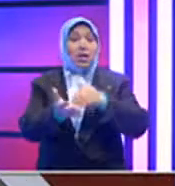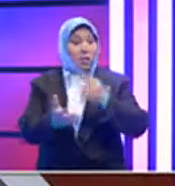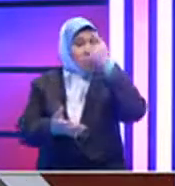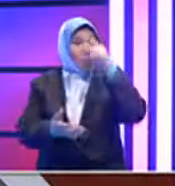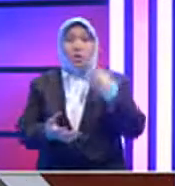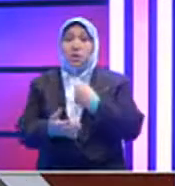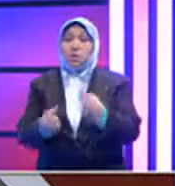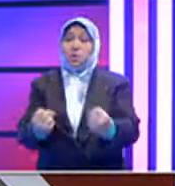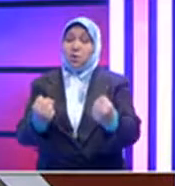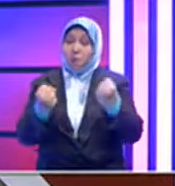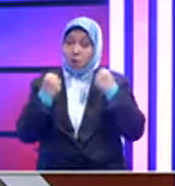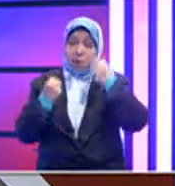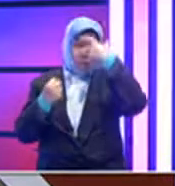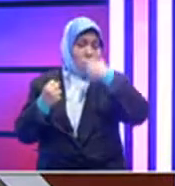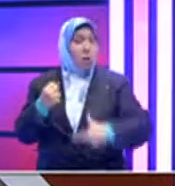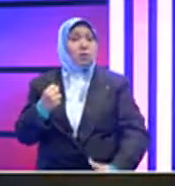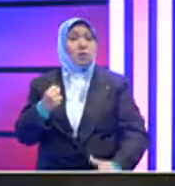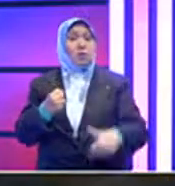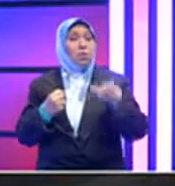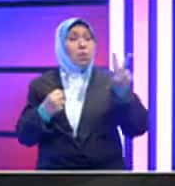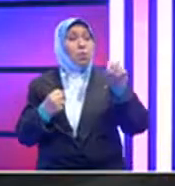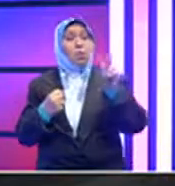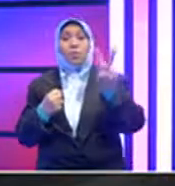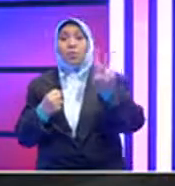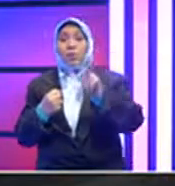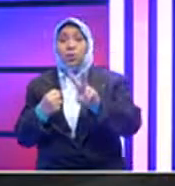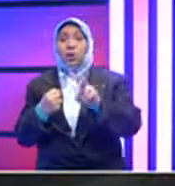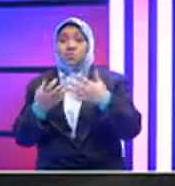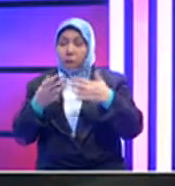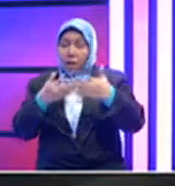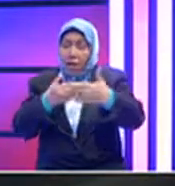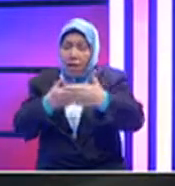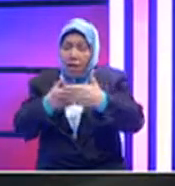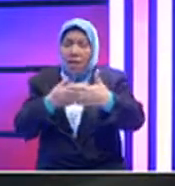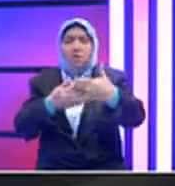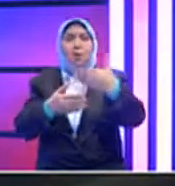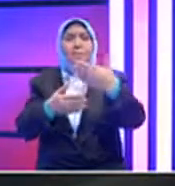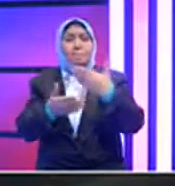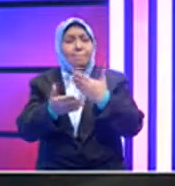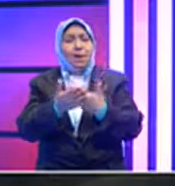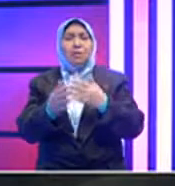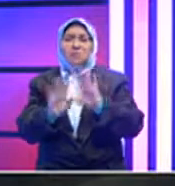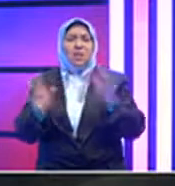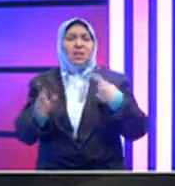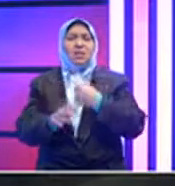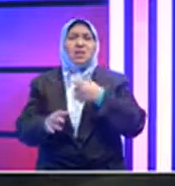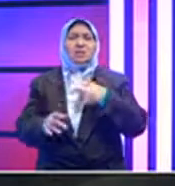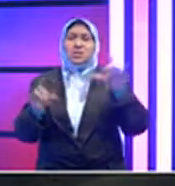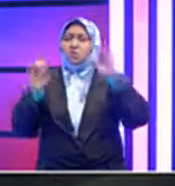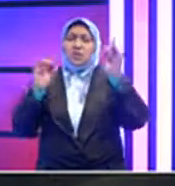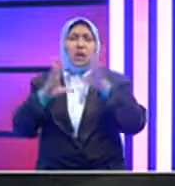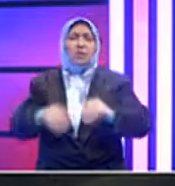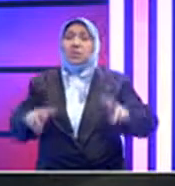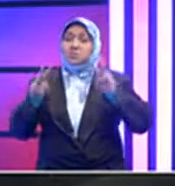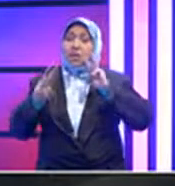meneguhkan diri tengkleng 2022 dah dah nak sampai dan jangan kita semacam Oh ujiannya HB